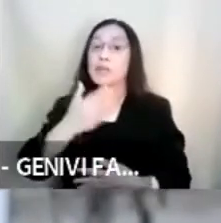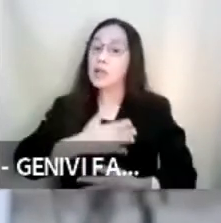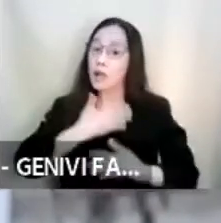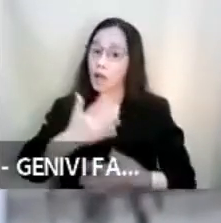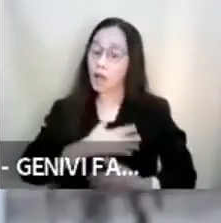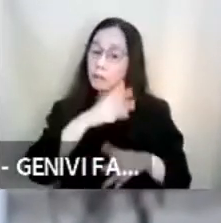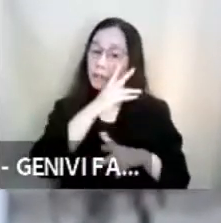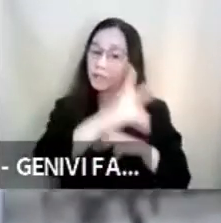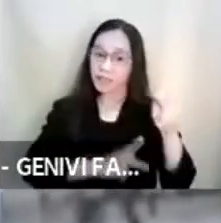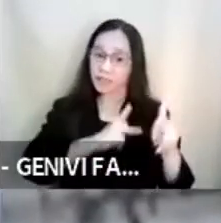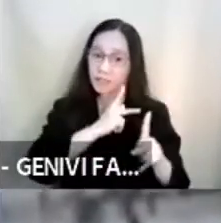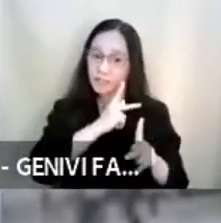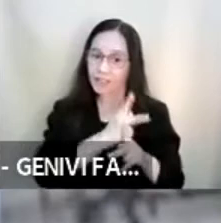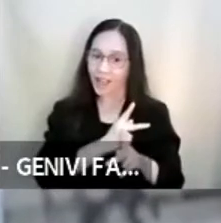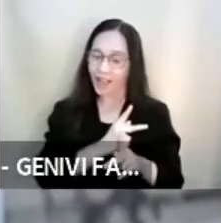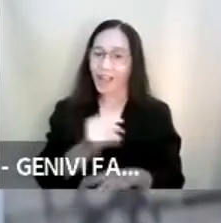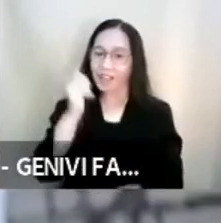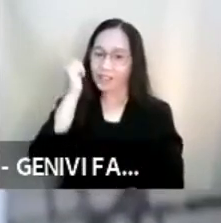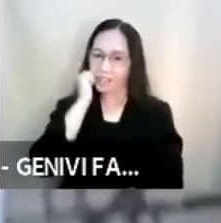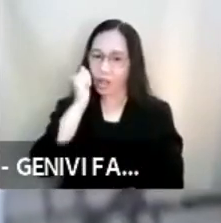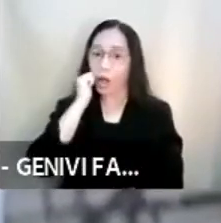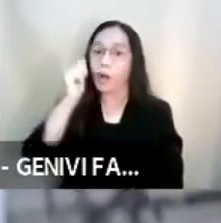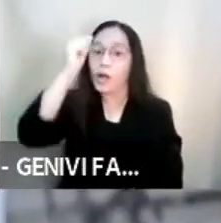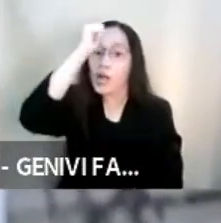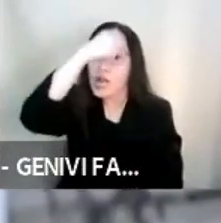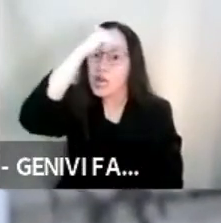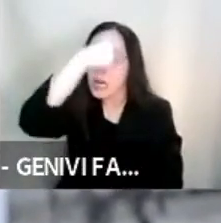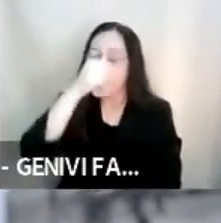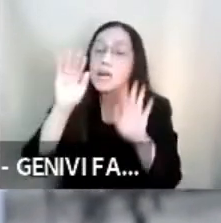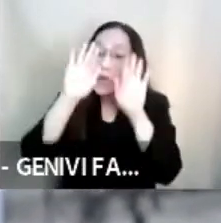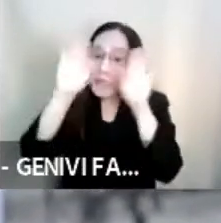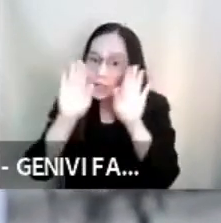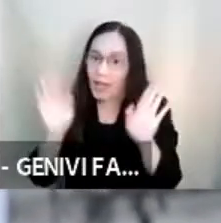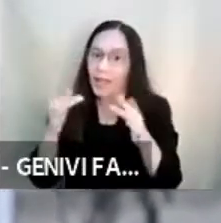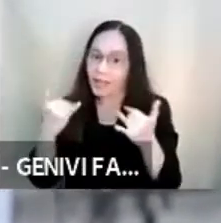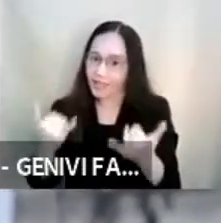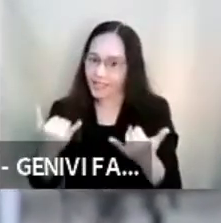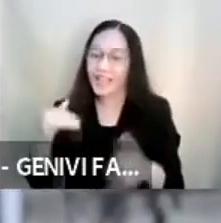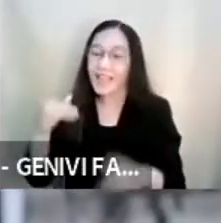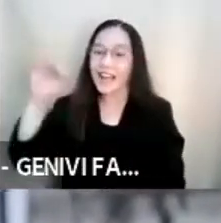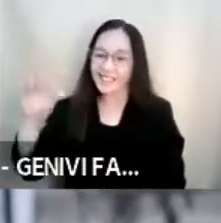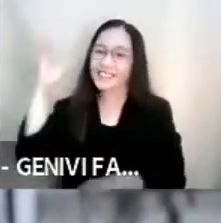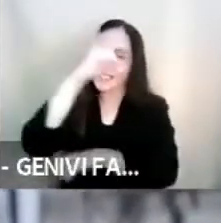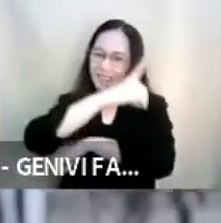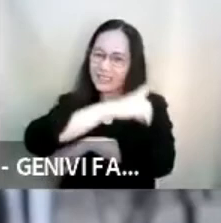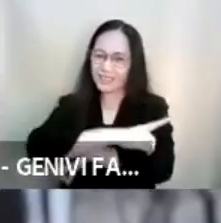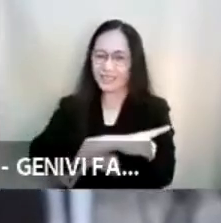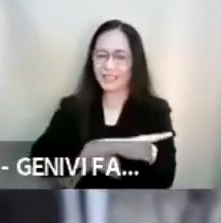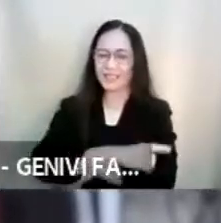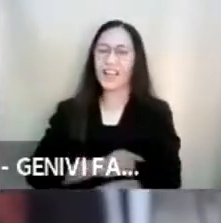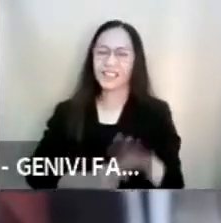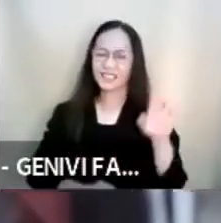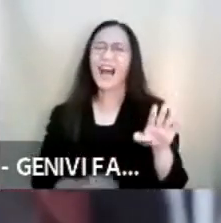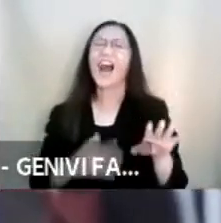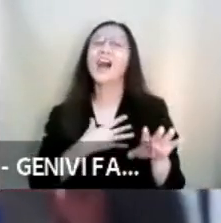mabait, at palagi niya kami nire-remind, linggo ngayon, Charge Day. Very, yan ang gusto-gusto ko